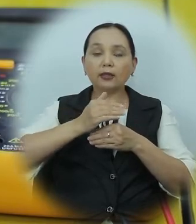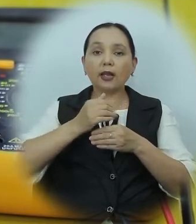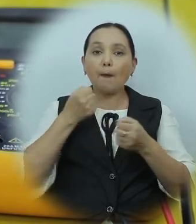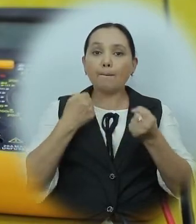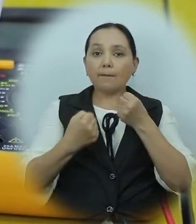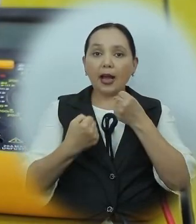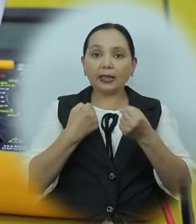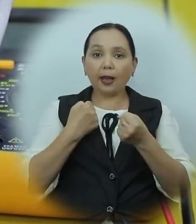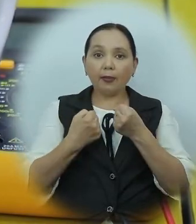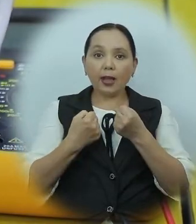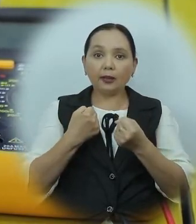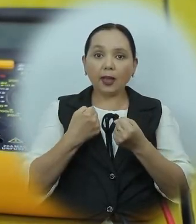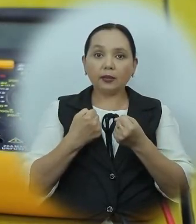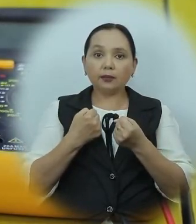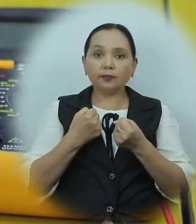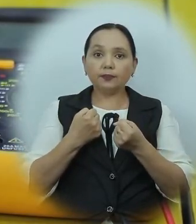mahkamlangan